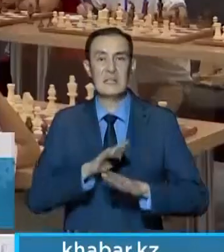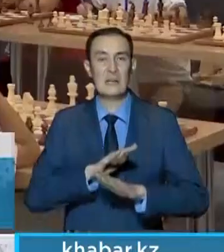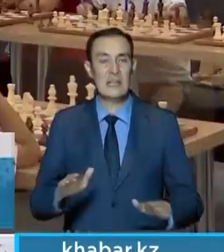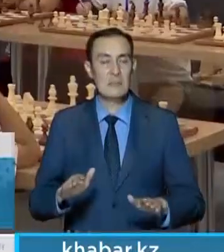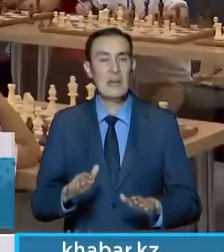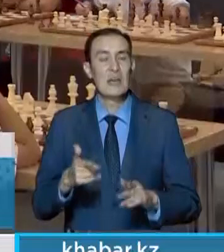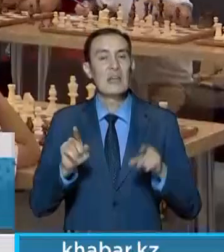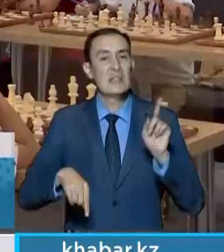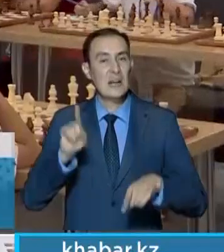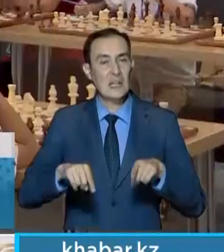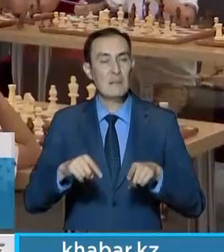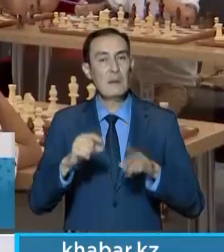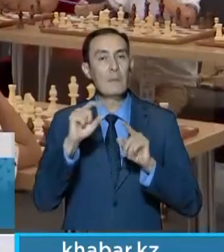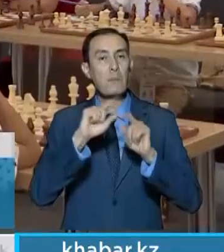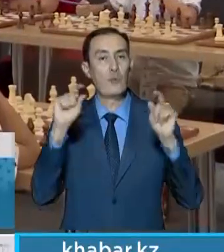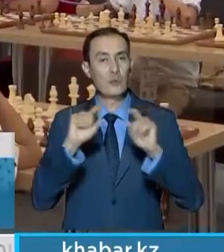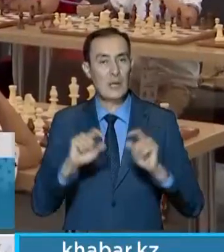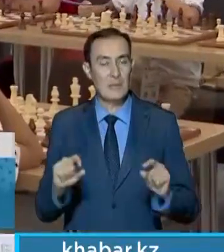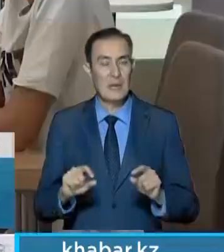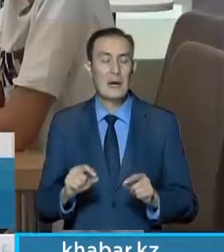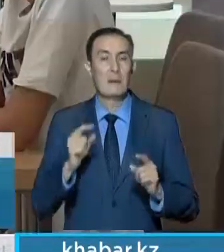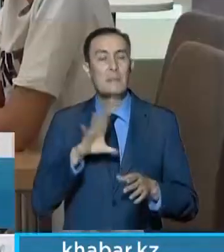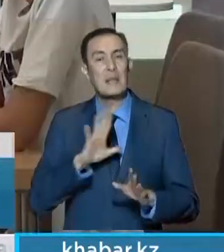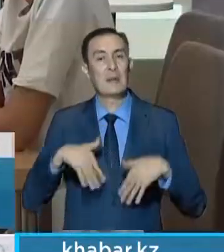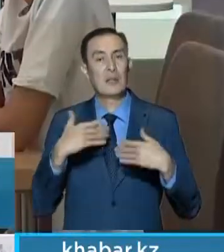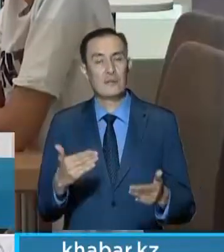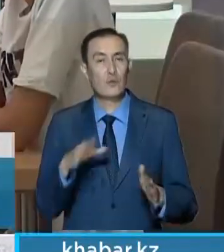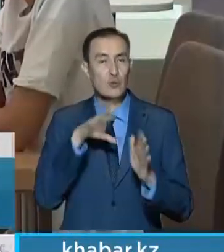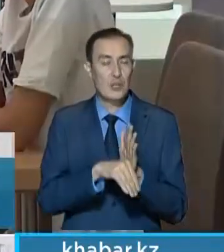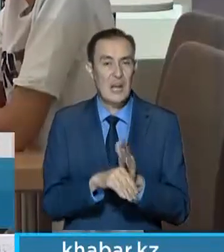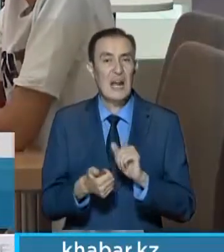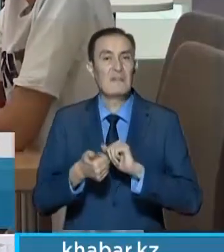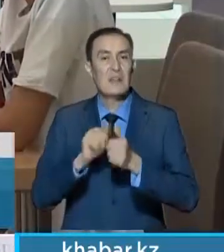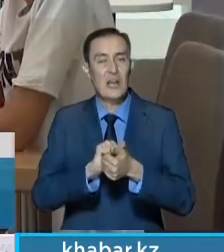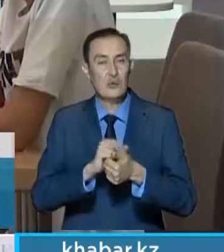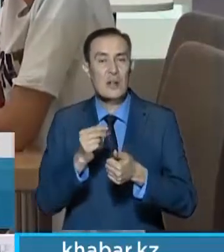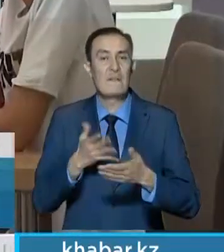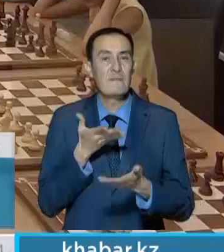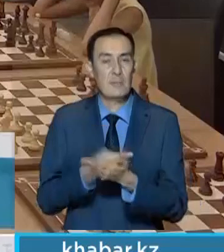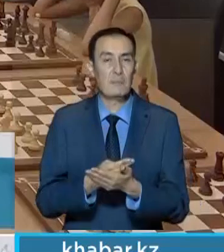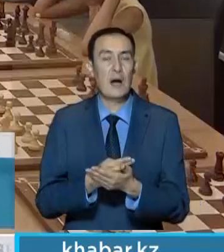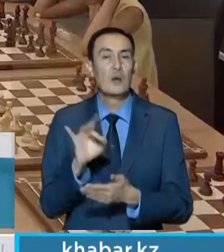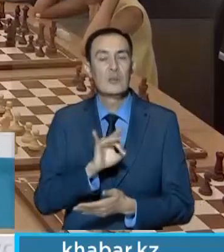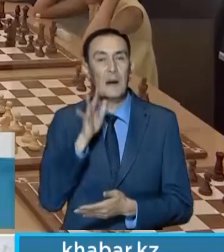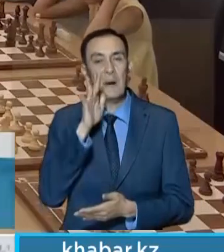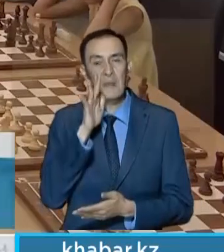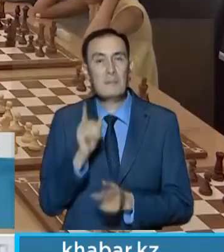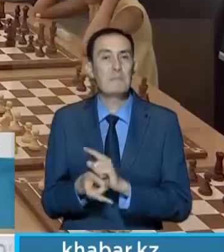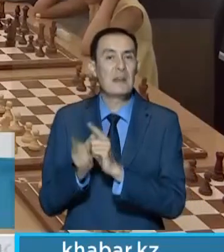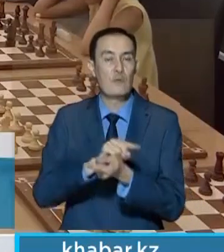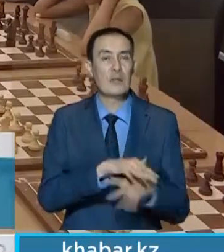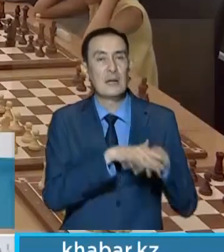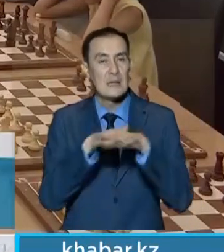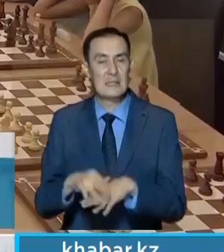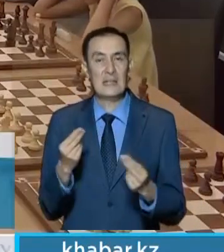некоторыми пунктами документа. К примеру, сенаторы предложили предусмотреть конвертацию для выплат по курсу на момент перевода